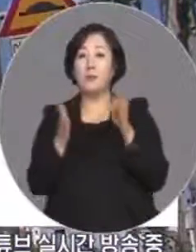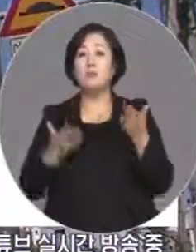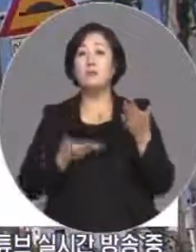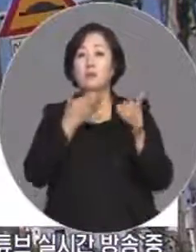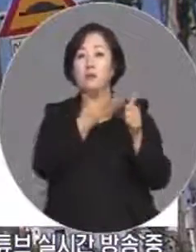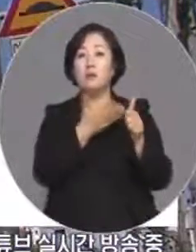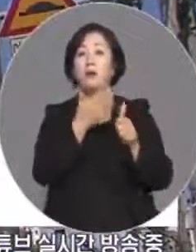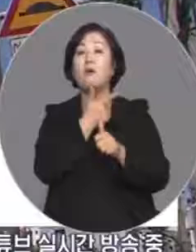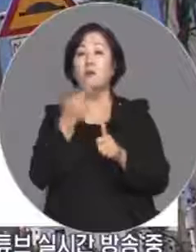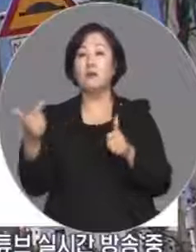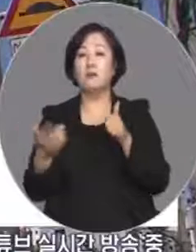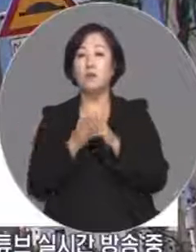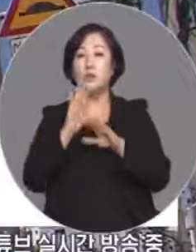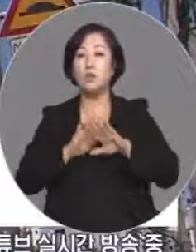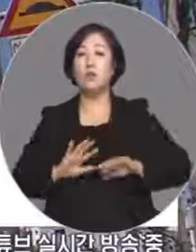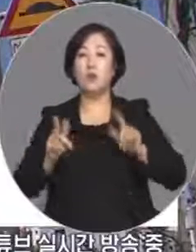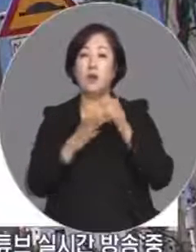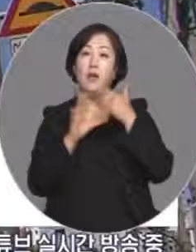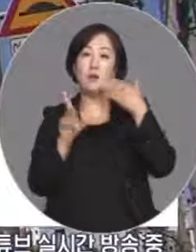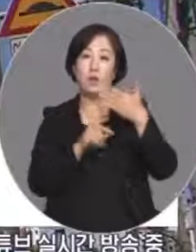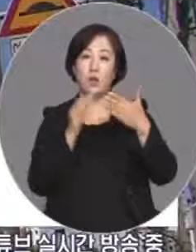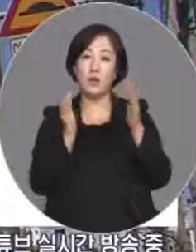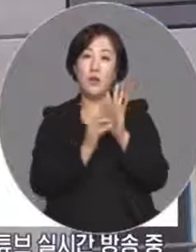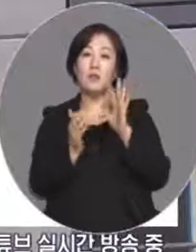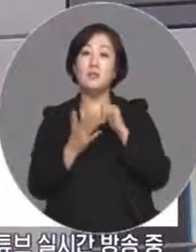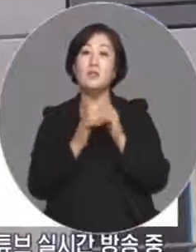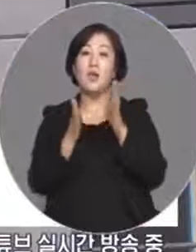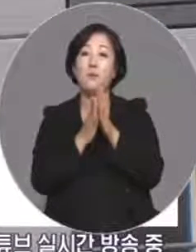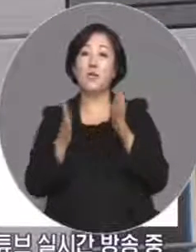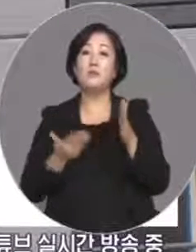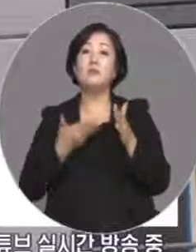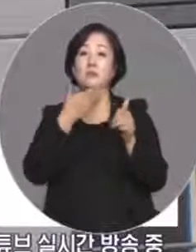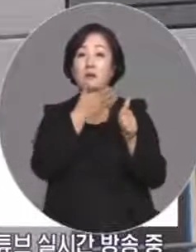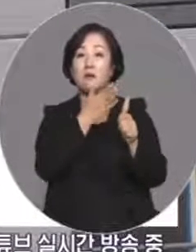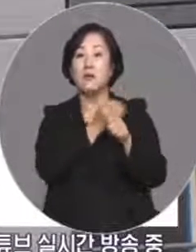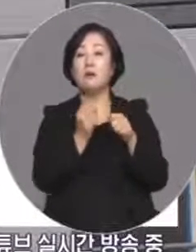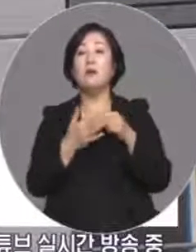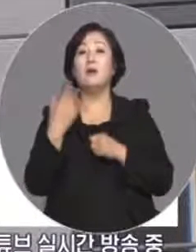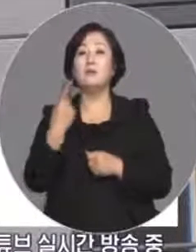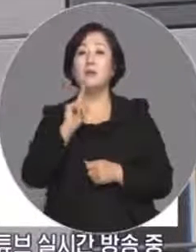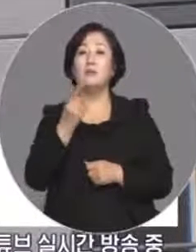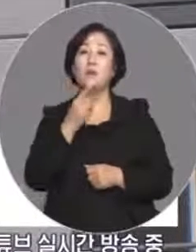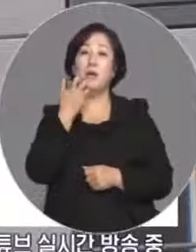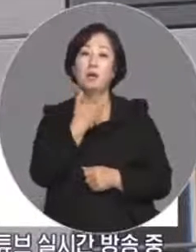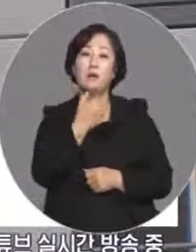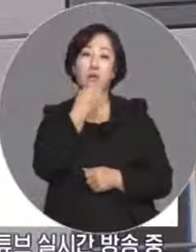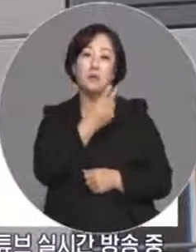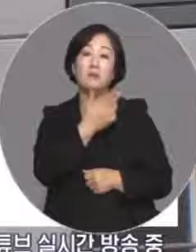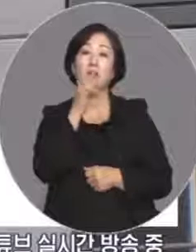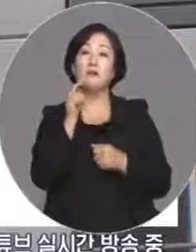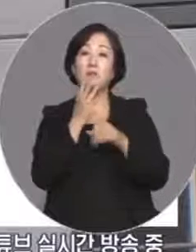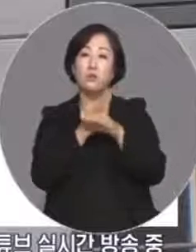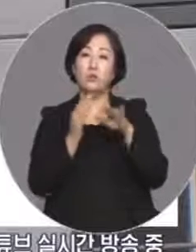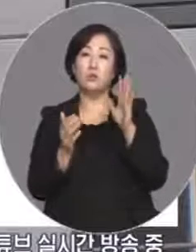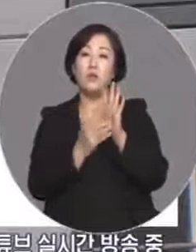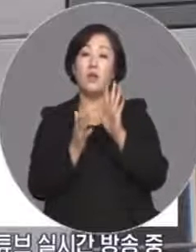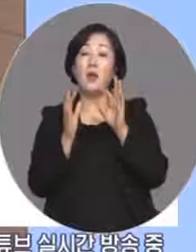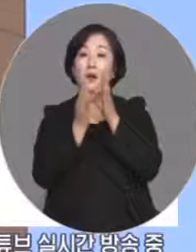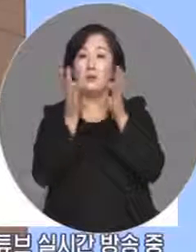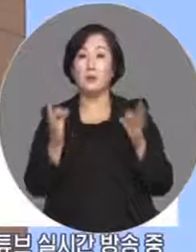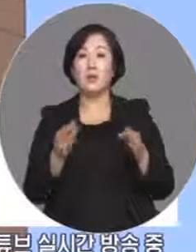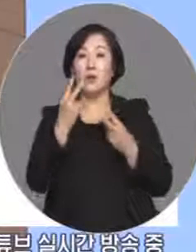한국 부동산 원 에 따르면 올 들어 9월까지 울산의 아파트 증여 건수는 1300 일은 8권 으로 지난해 같은